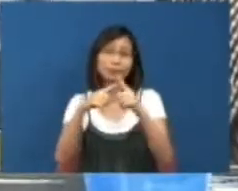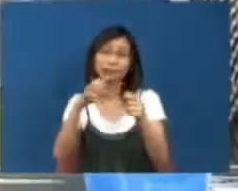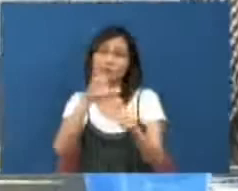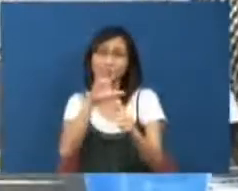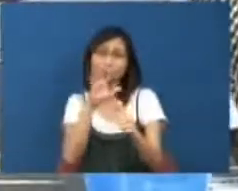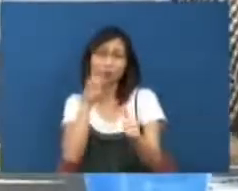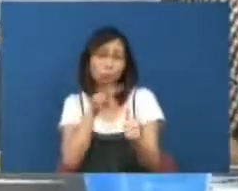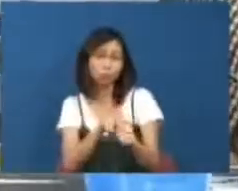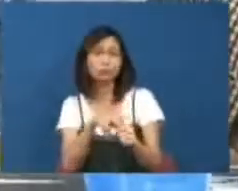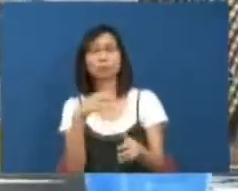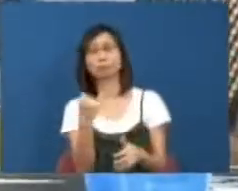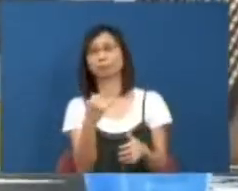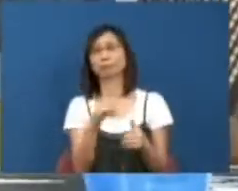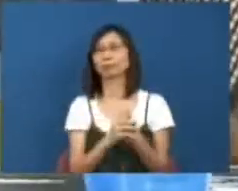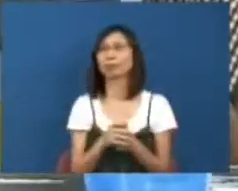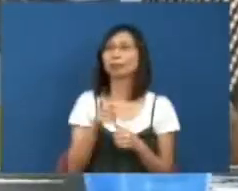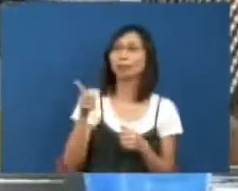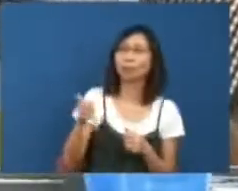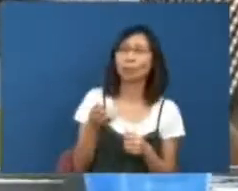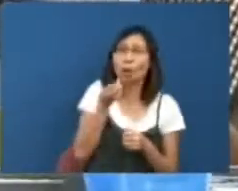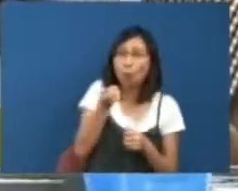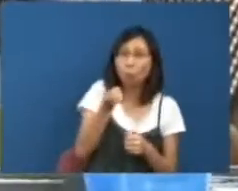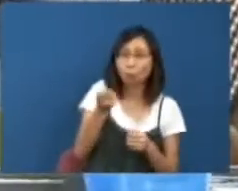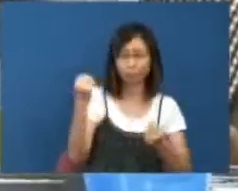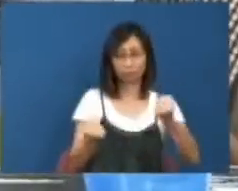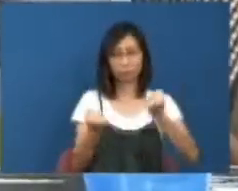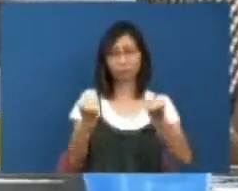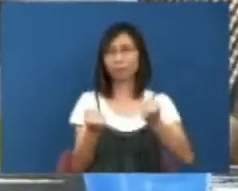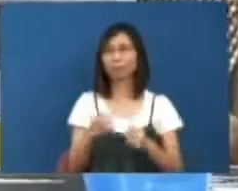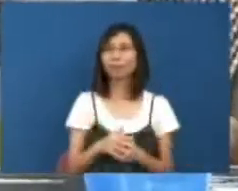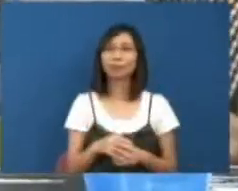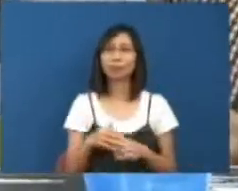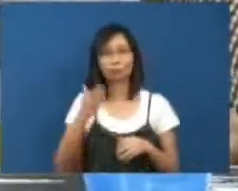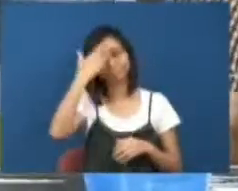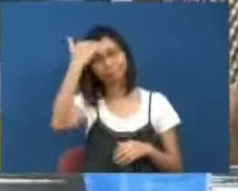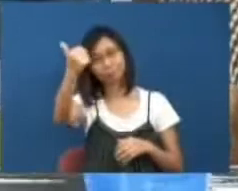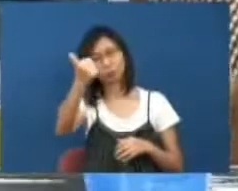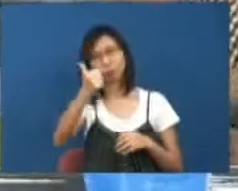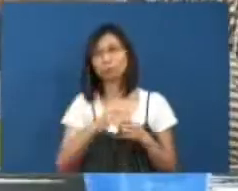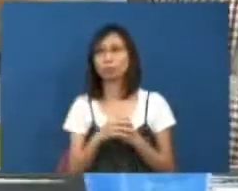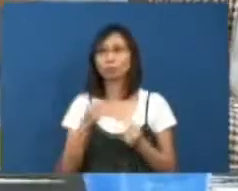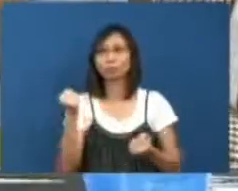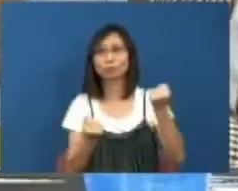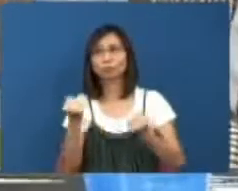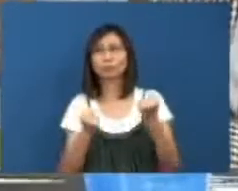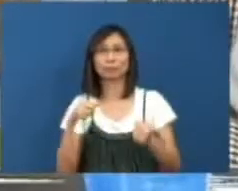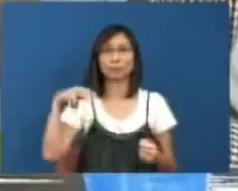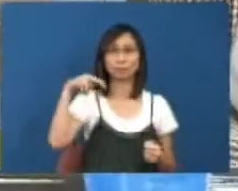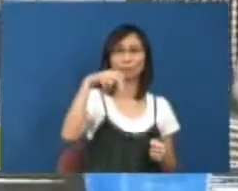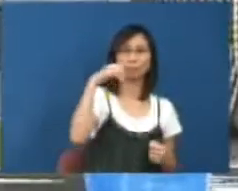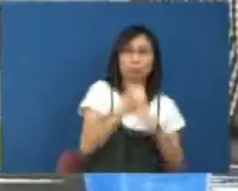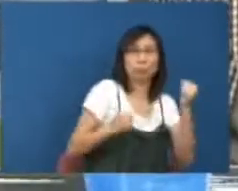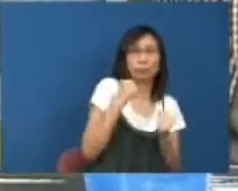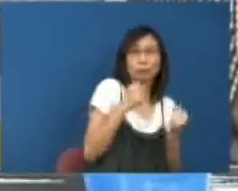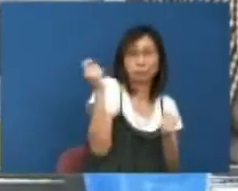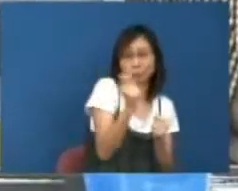咗落嚟，咁咪好貼住嗰架車啦。 哇！好彩嘅，走得快個司機，其實都幾，因為呢啲幾多噸啊？每一